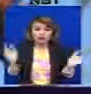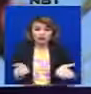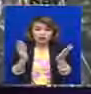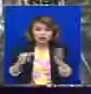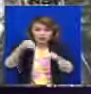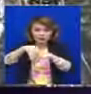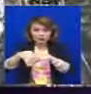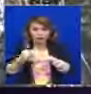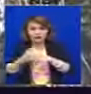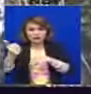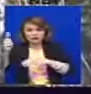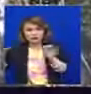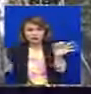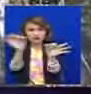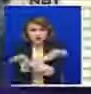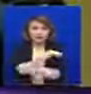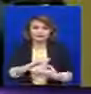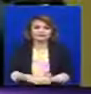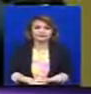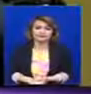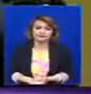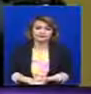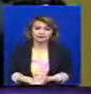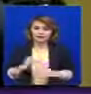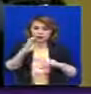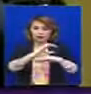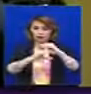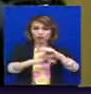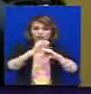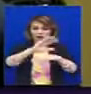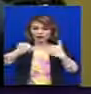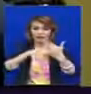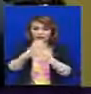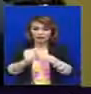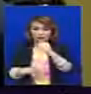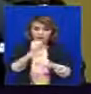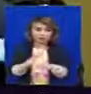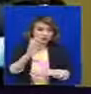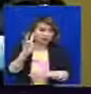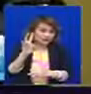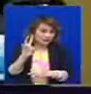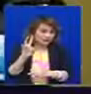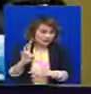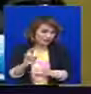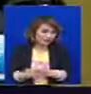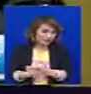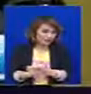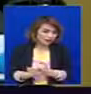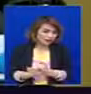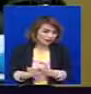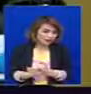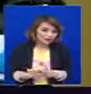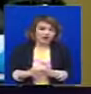ลูกพืชเศรษฐกิจชนิดอื่นทดแทน ซึ่งเราทำโครงการทั้งหมด7ปีนะนั่นก็หมายถึงตั้งแต่ปี2558จนถึ